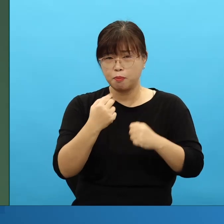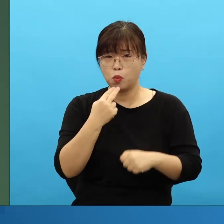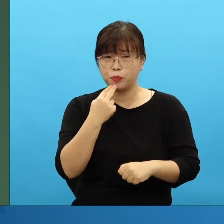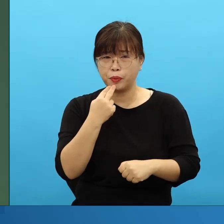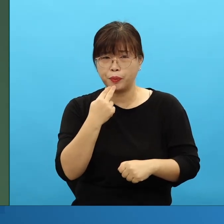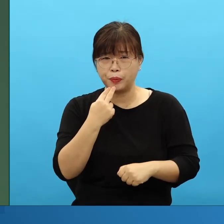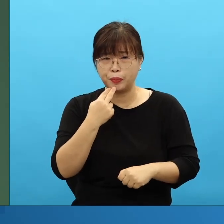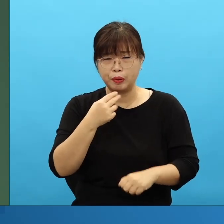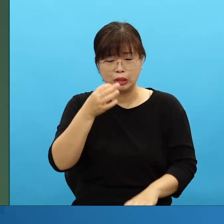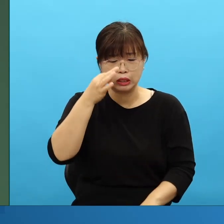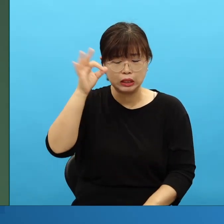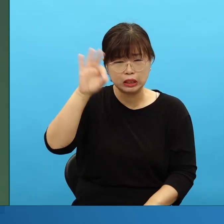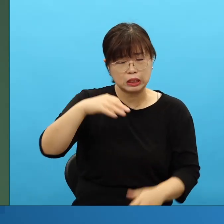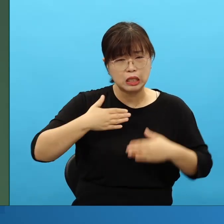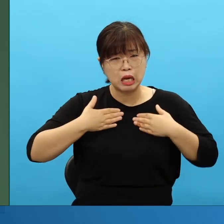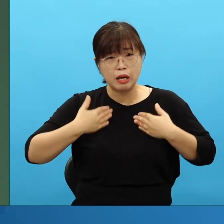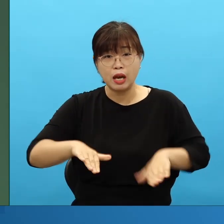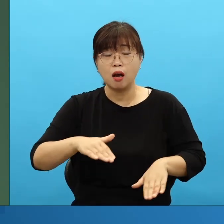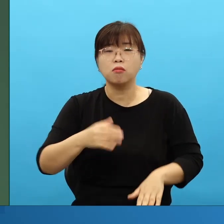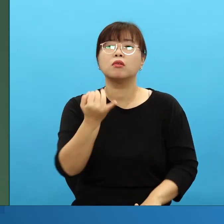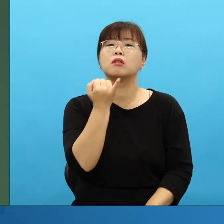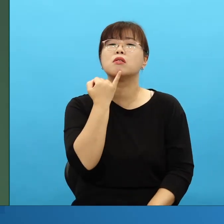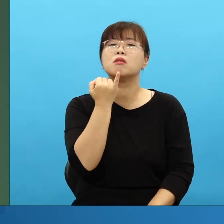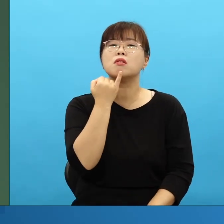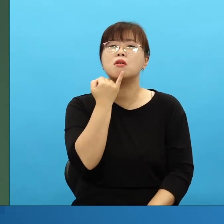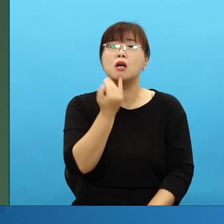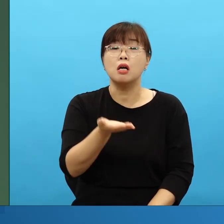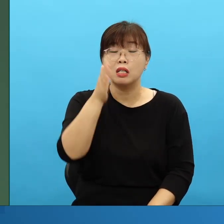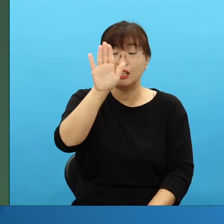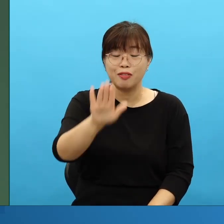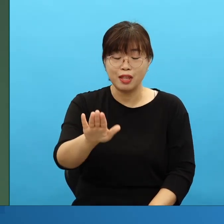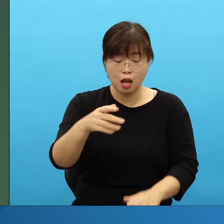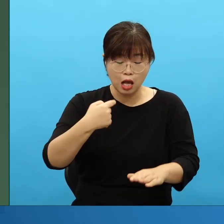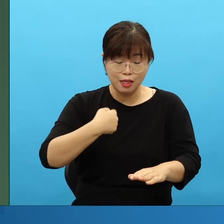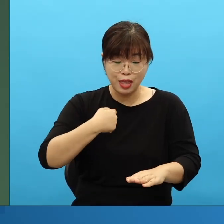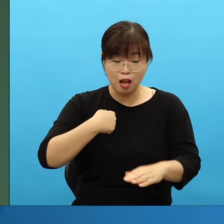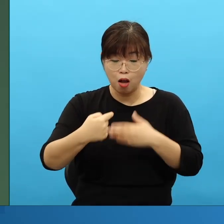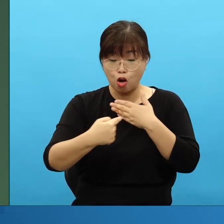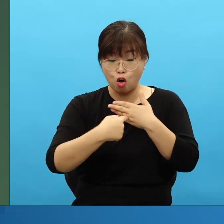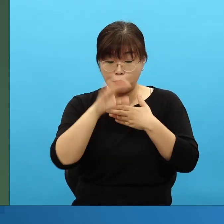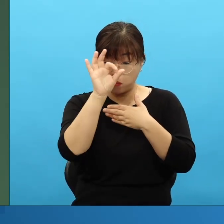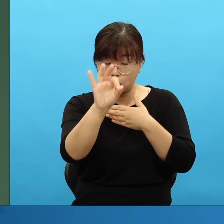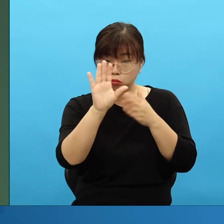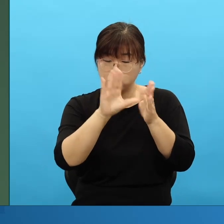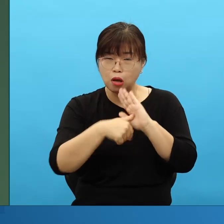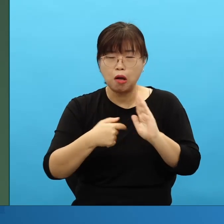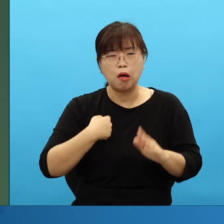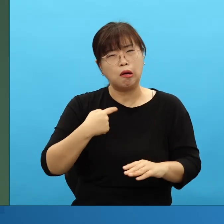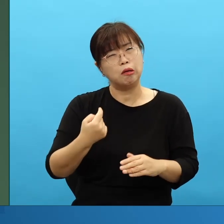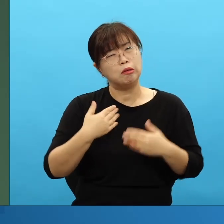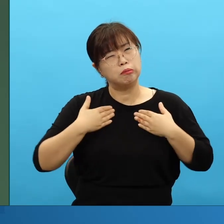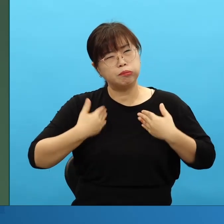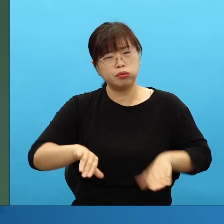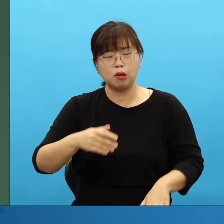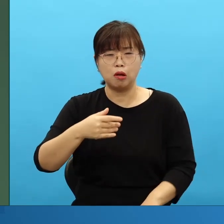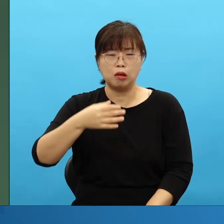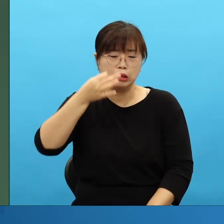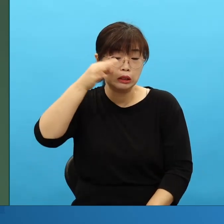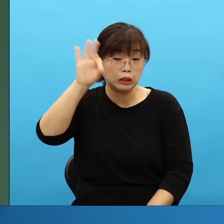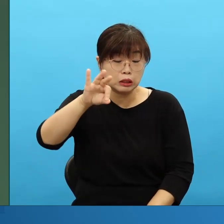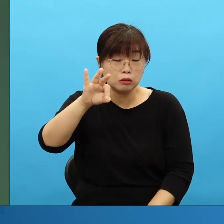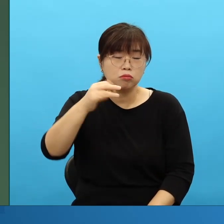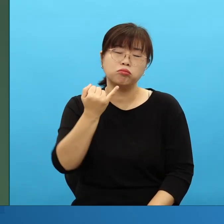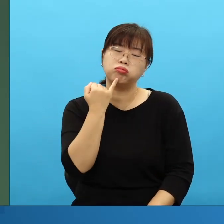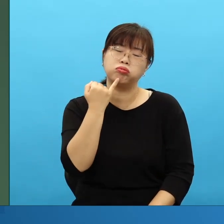성령이 여러분 안에 거하시면 성전이 되는 겁니다. No matter how helpless you may be, no matter how vulnerable you may be, if the Holy